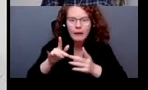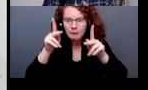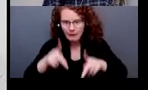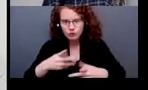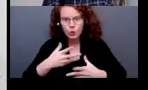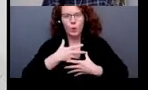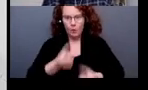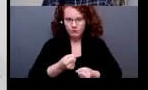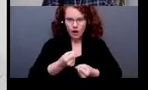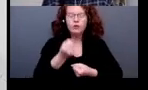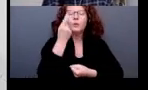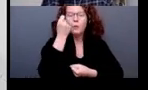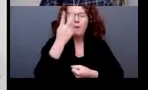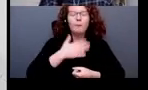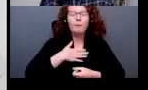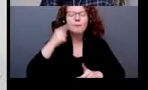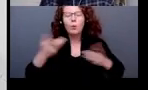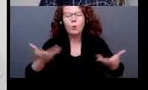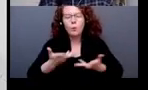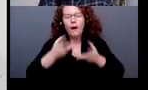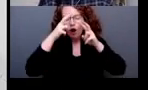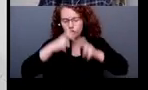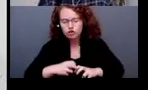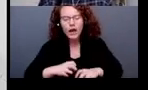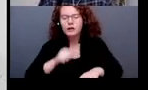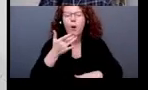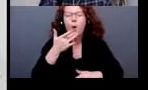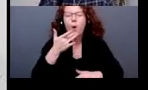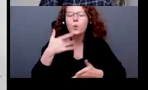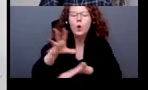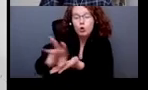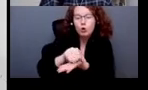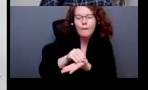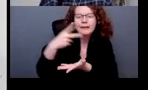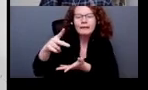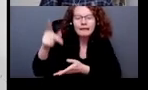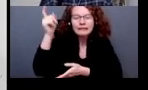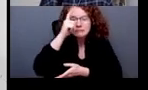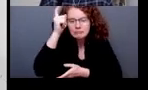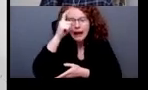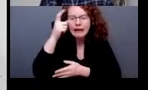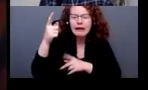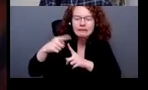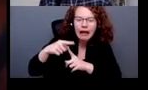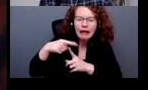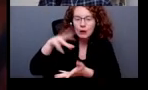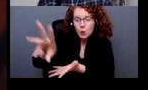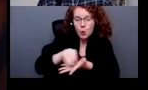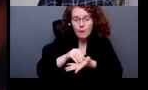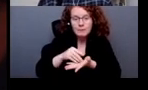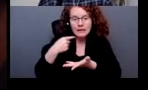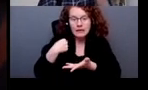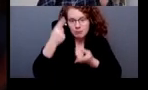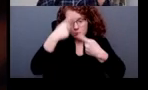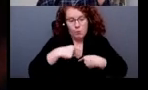eu confiance et ont compris que j'essayais pas de m'emparer, disons, de leur savoir et de leur technique. Nicolas, tu peux descendre